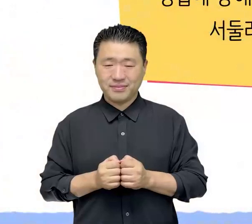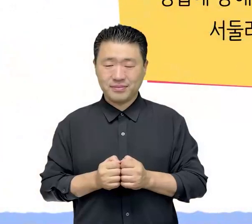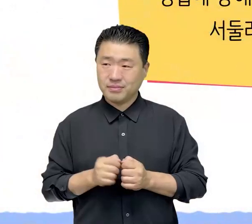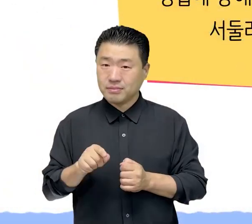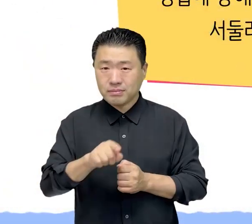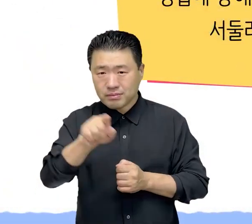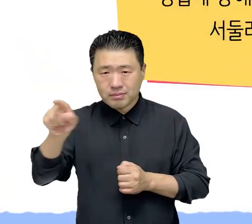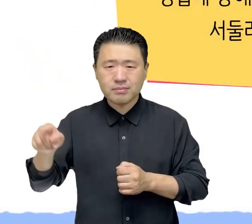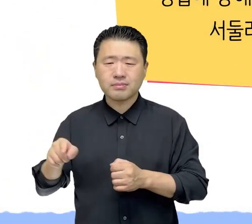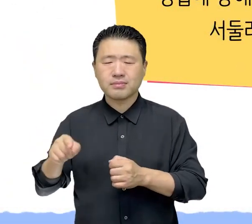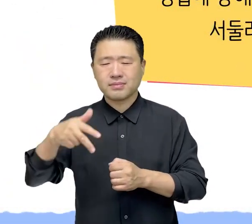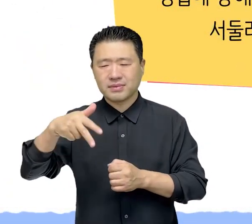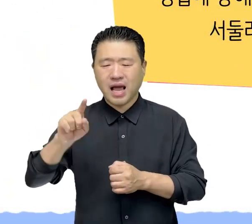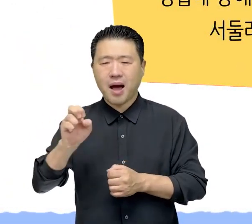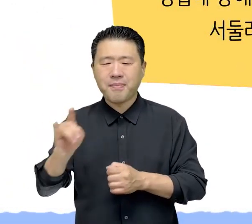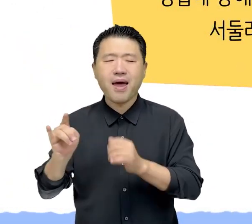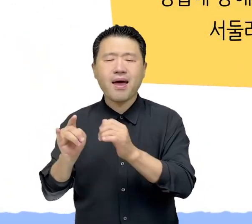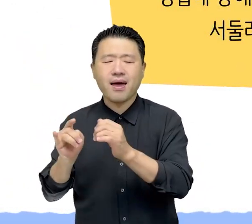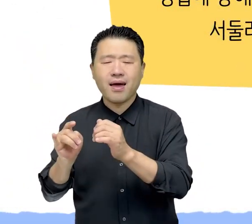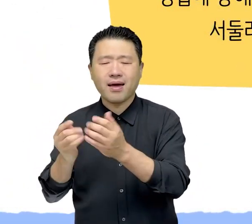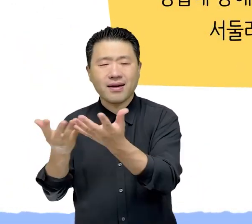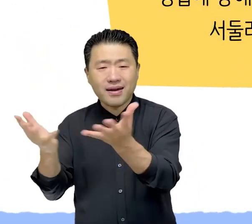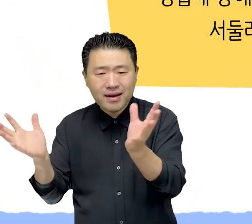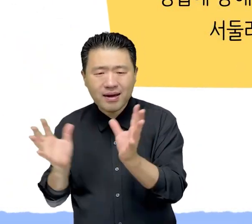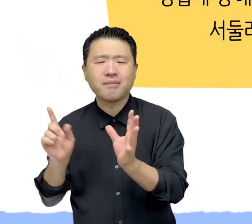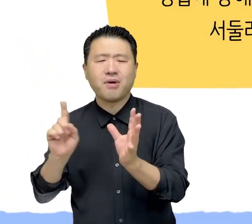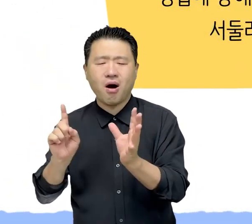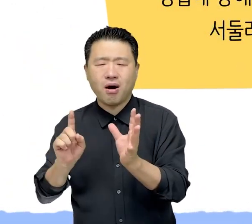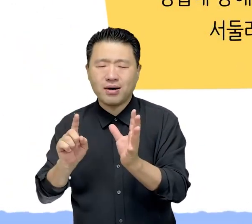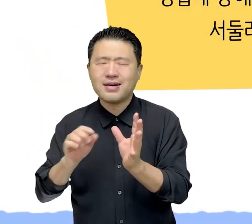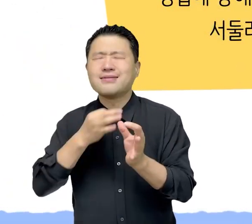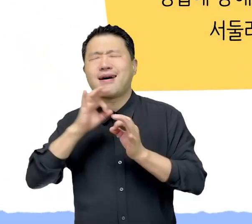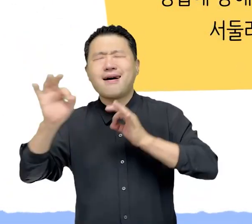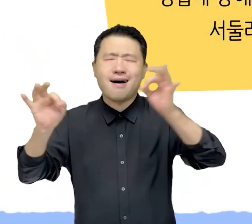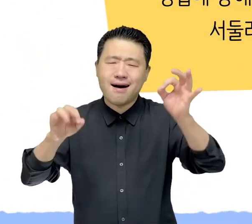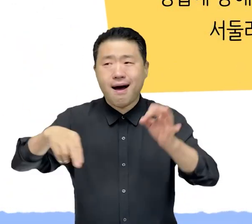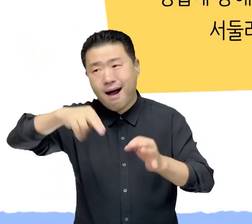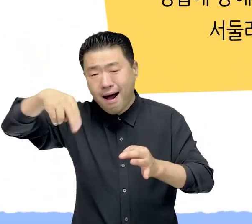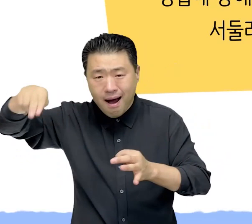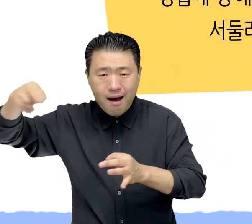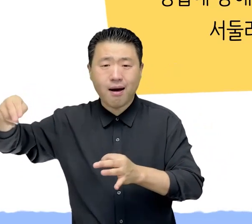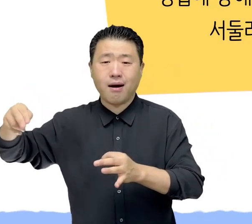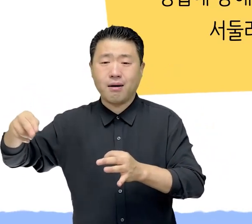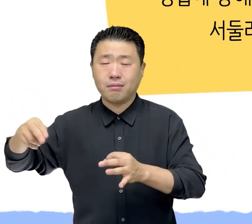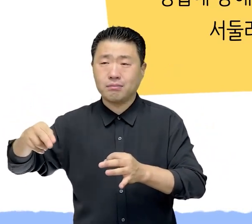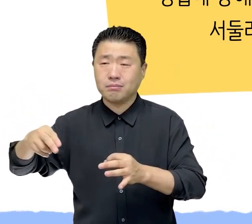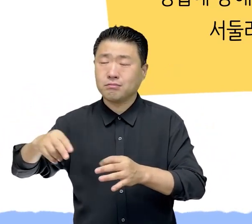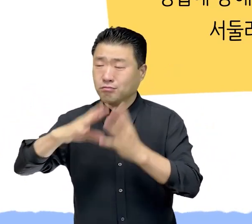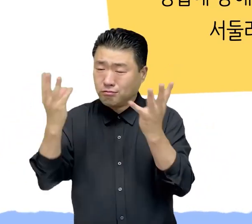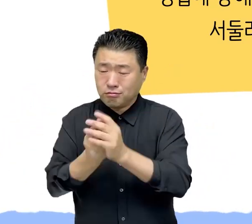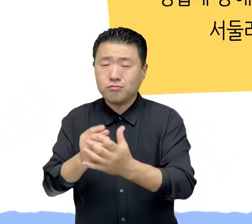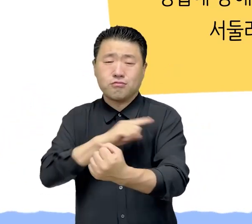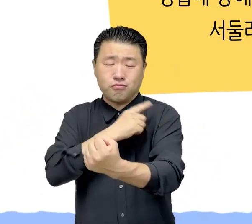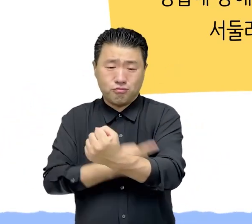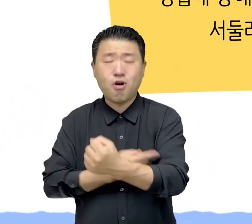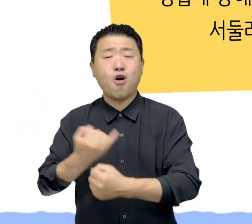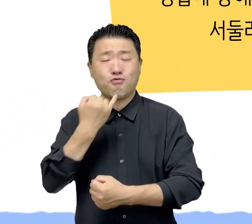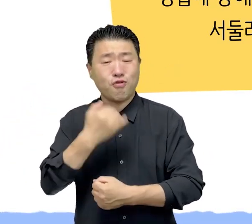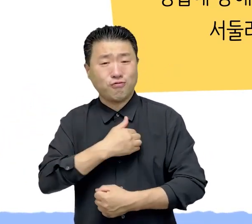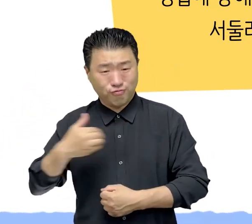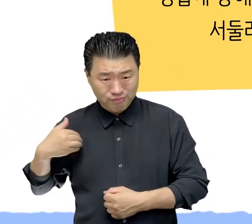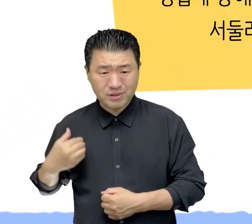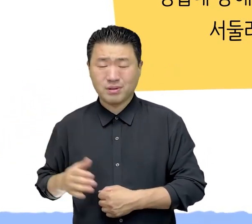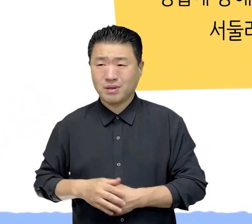이 친구들은 소리를 내고 움직이며 돌아다닐 권리가 있습니다. 영업에 방해가 될까봐, 다른